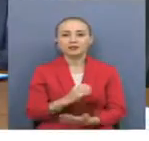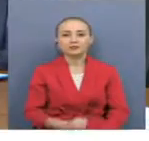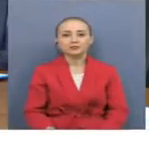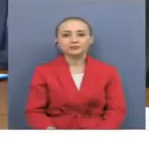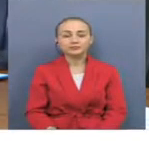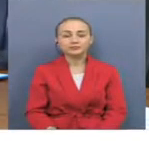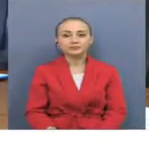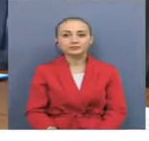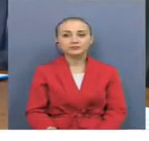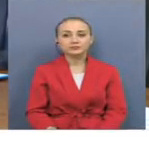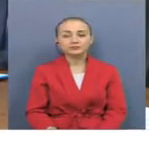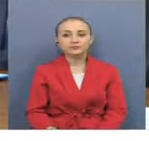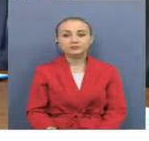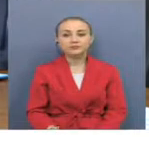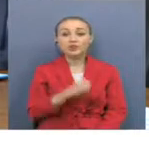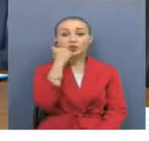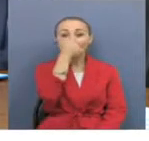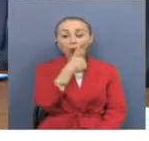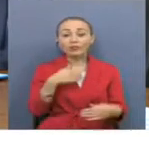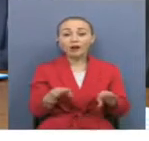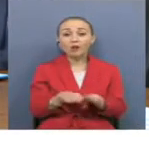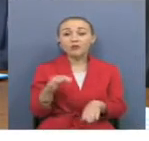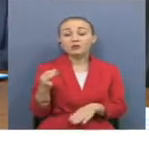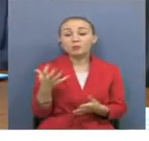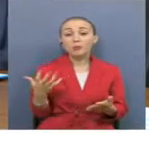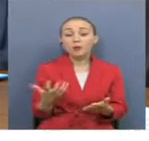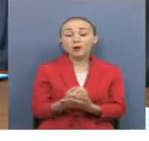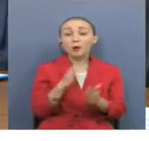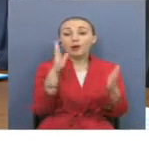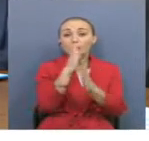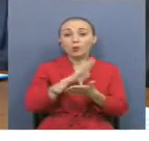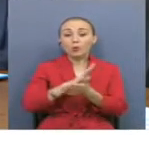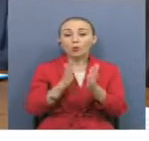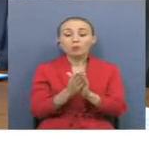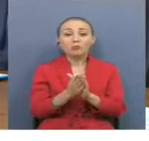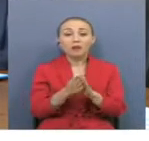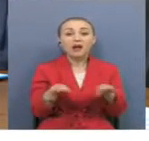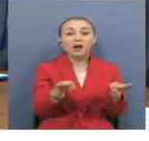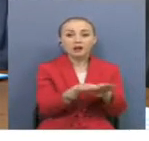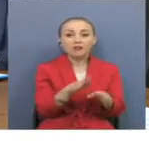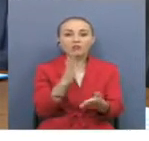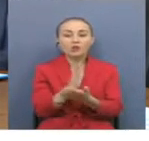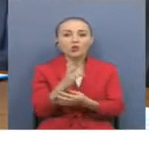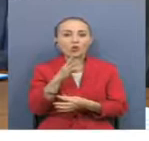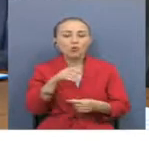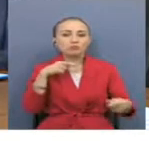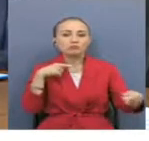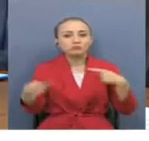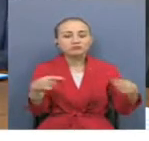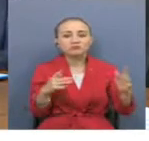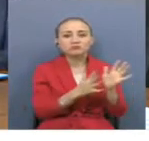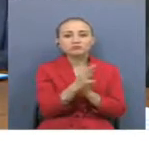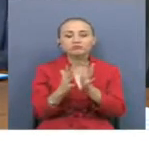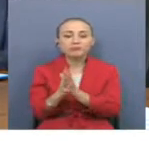Жылдыға орай бір қалыпты болғанымен осындай да сәйкеспеушіліктер болатыны таңғалдырды. Мен өткен аптада Қостанай облысында болдым. Ондағы жағдай шынымен де мәз